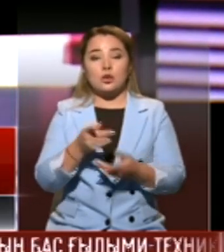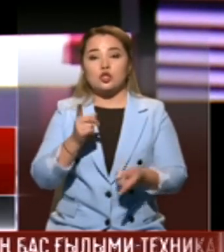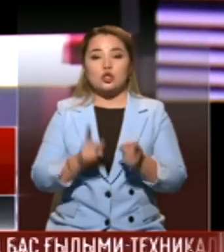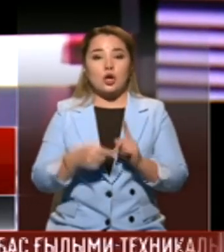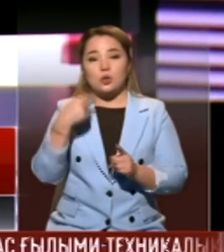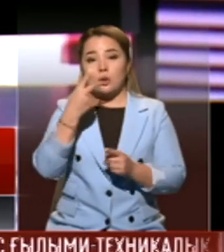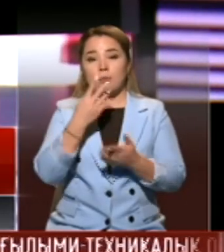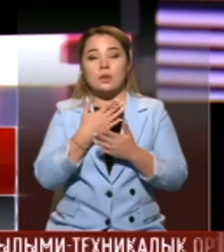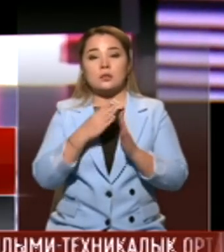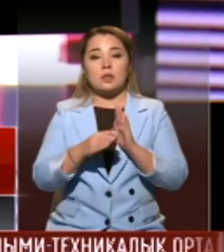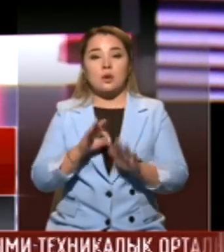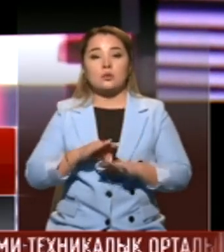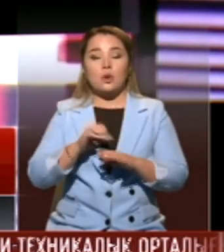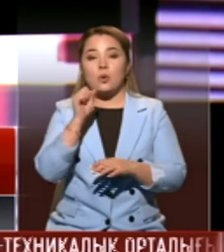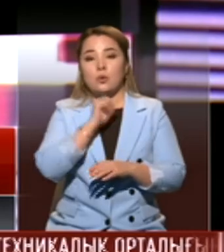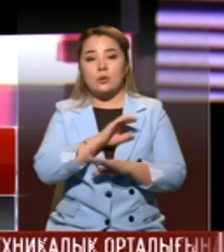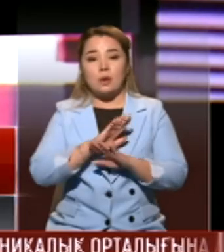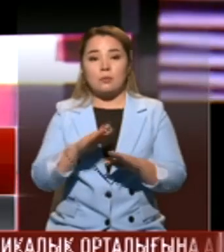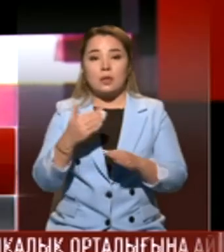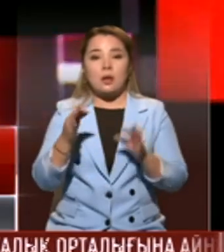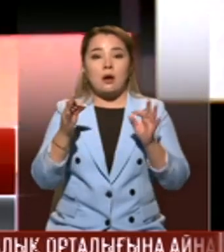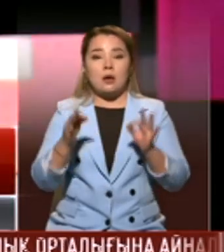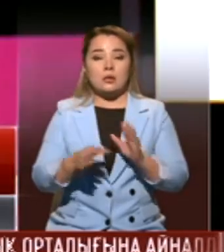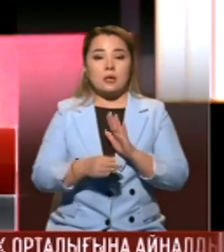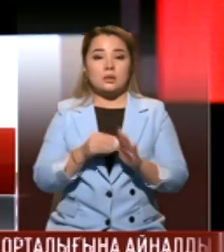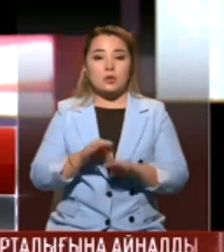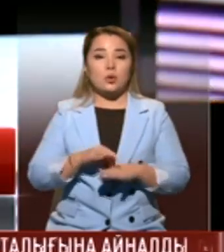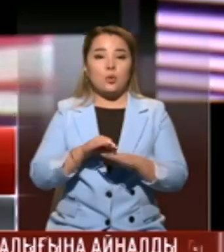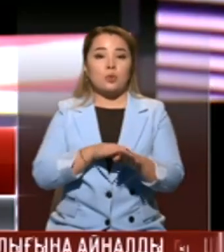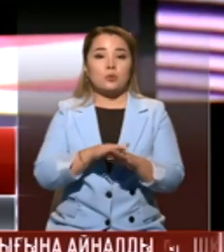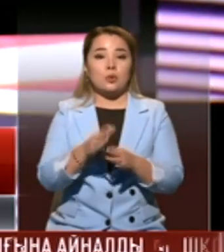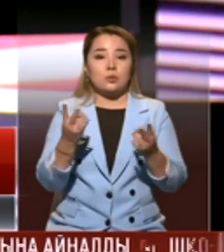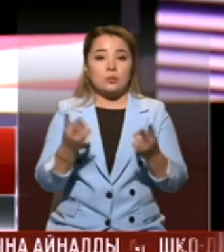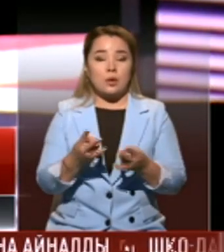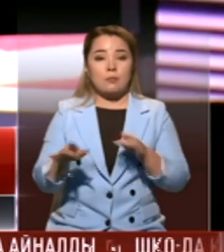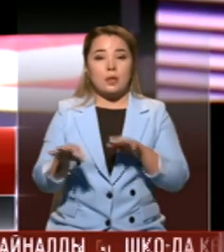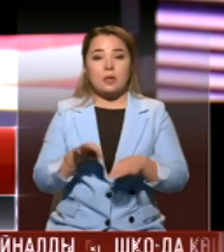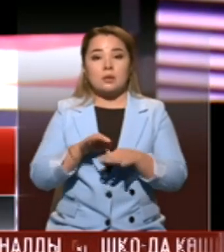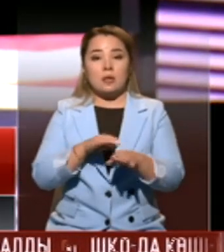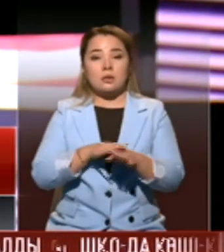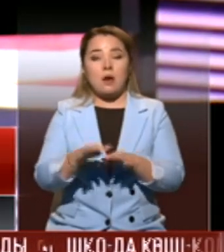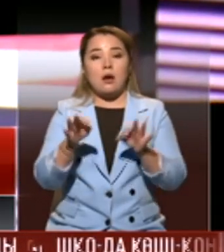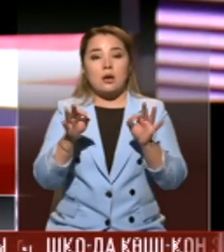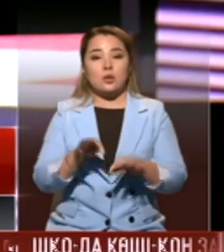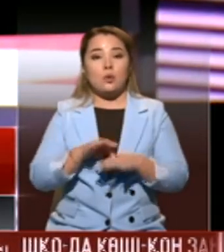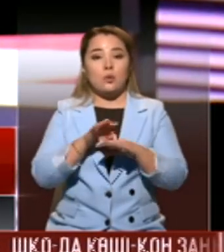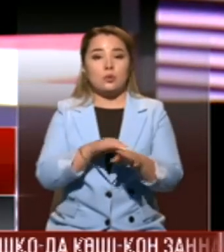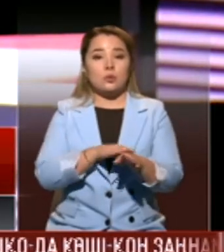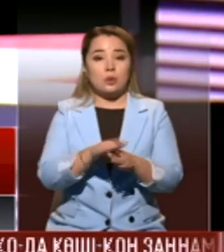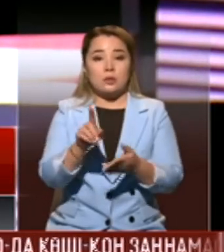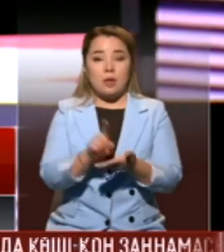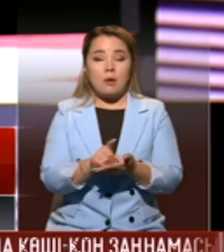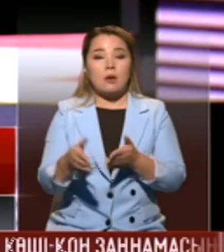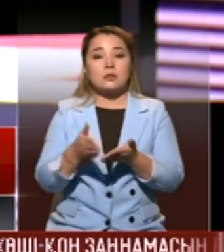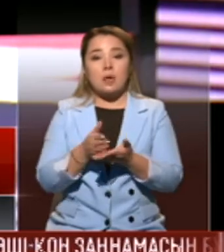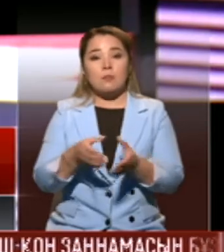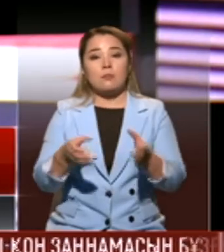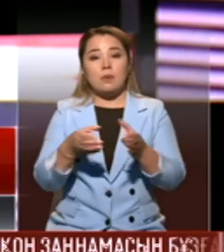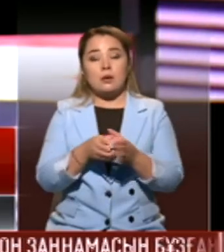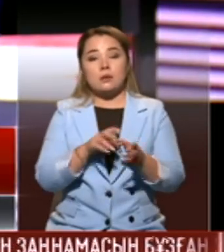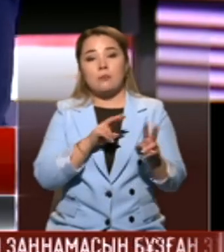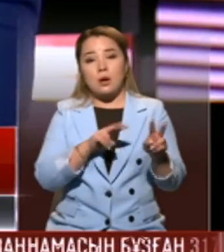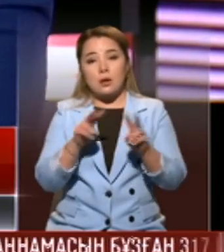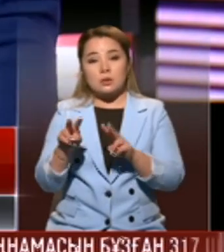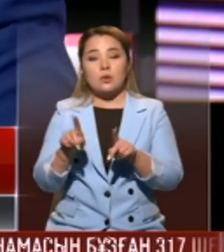шынайы түрде дауыстың ұрланбай әділ сайлануы үшін, процестер әділ өтуі үшін біздің саяси партияның